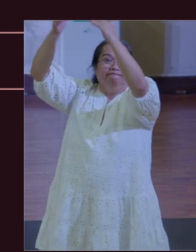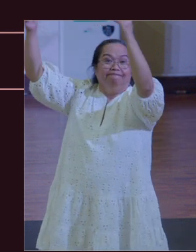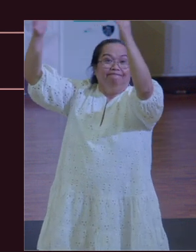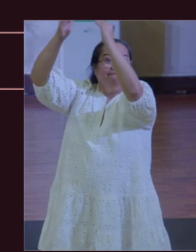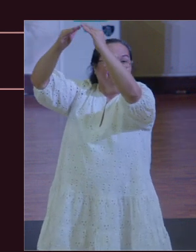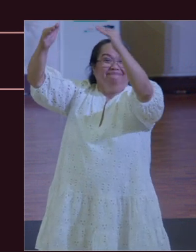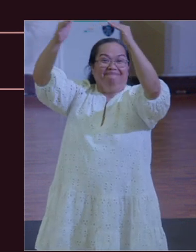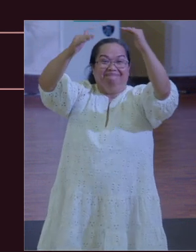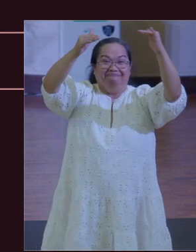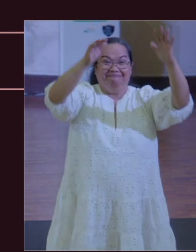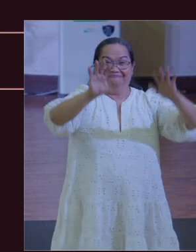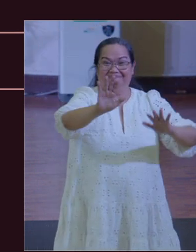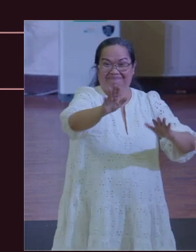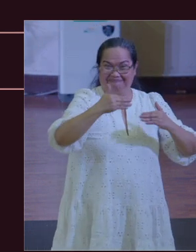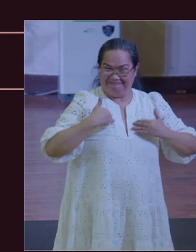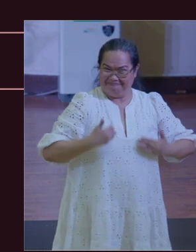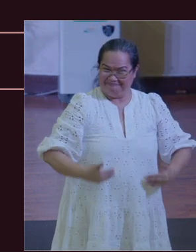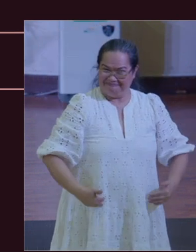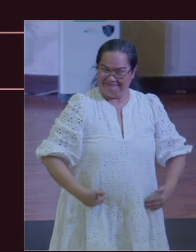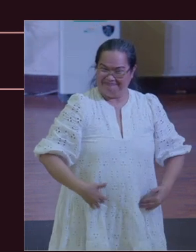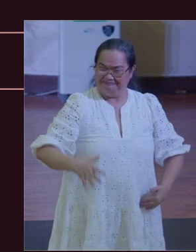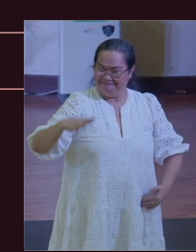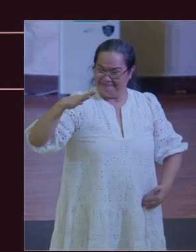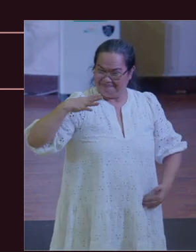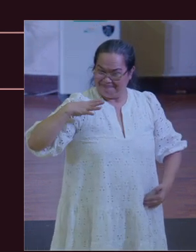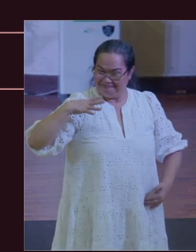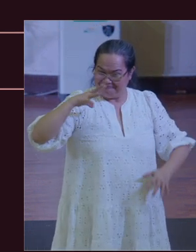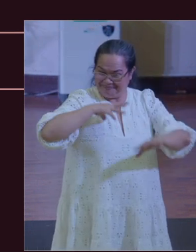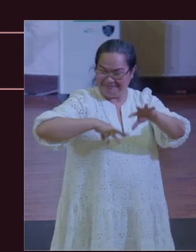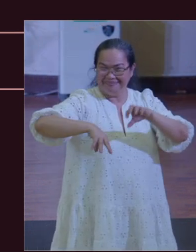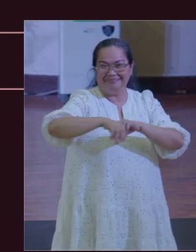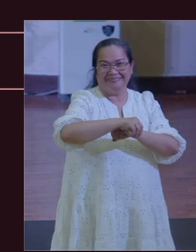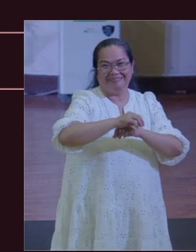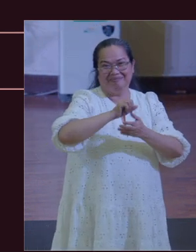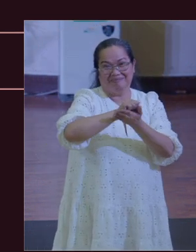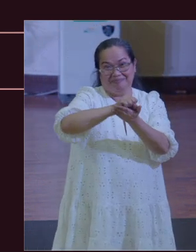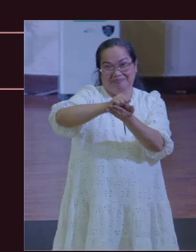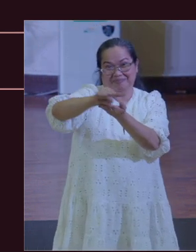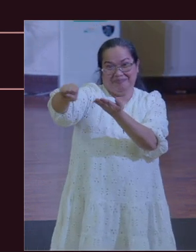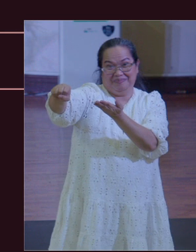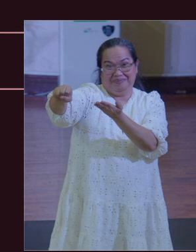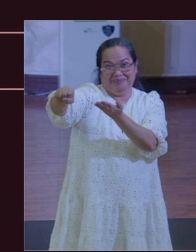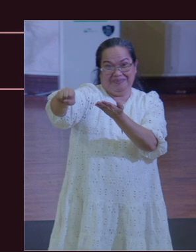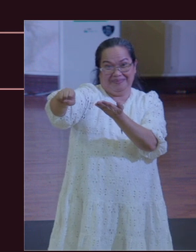iyo. Yung katawang lupa mo, nakaabang na yung katawang langit. Sanctification,